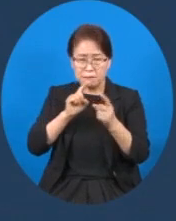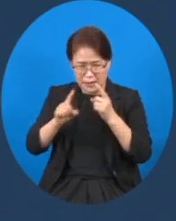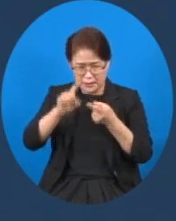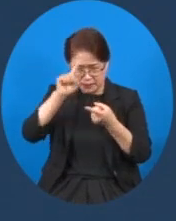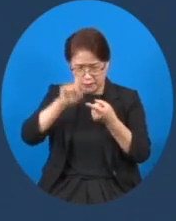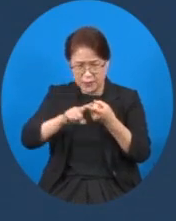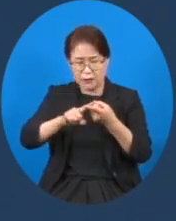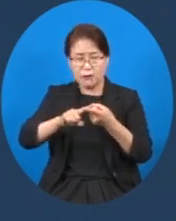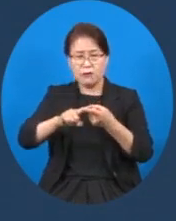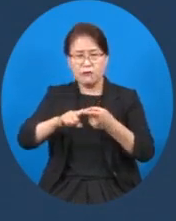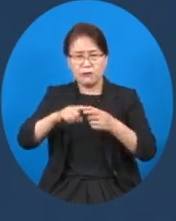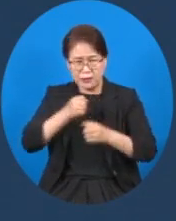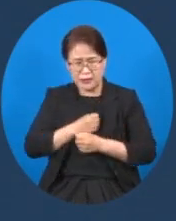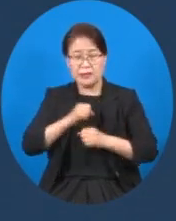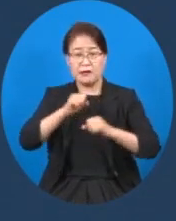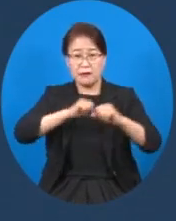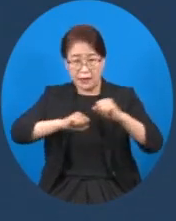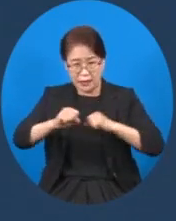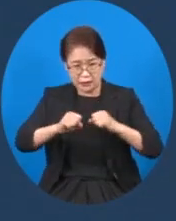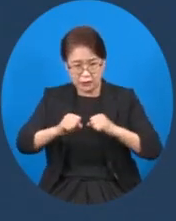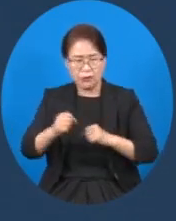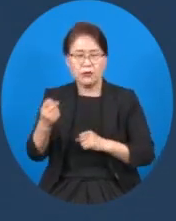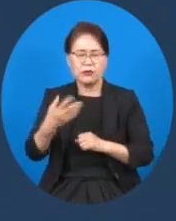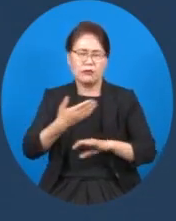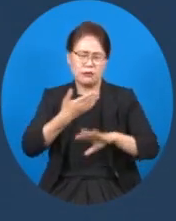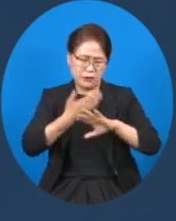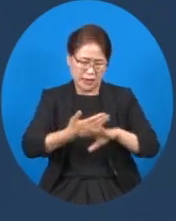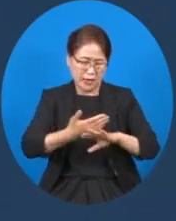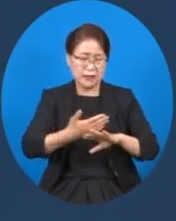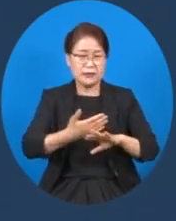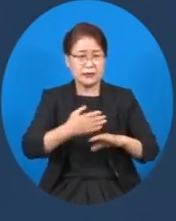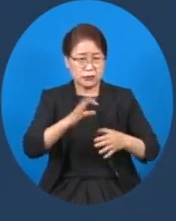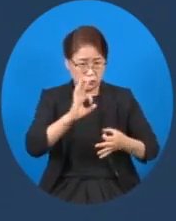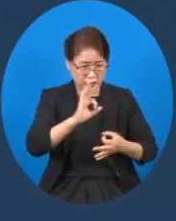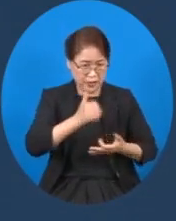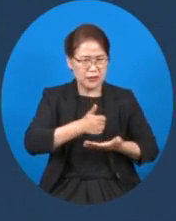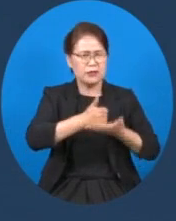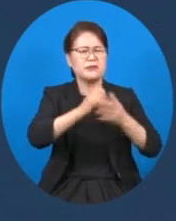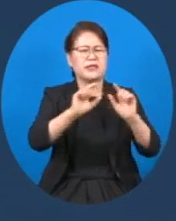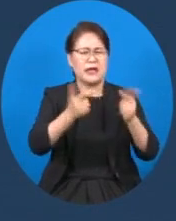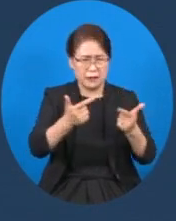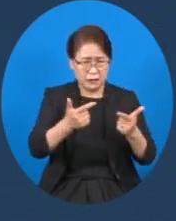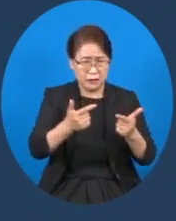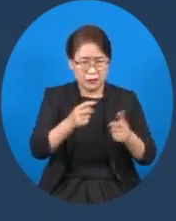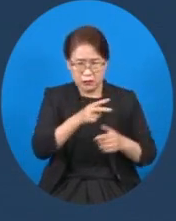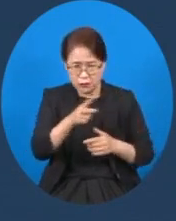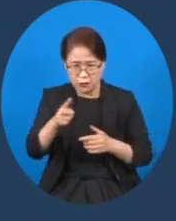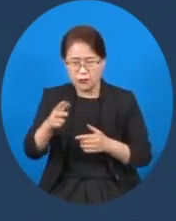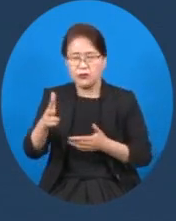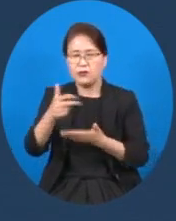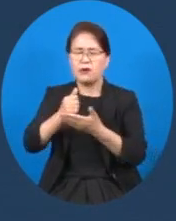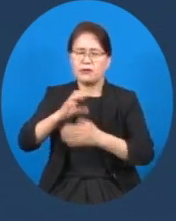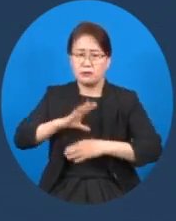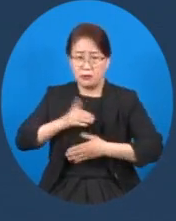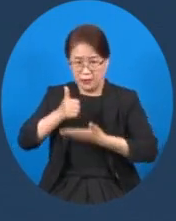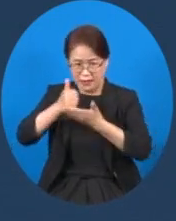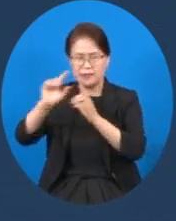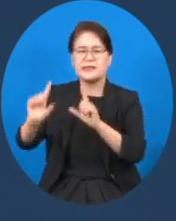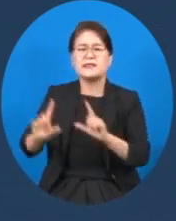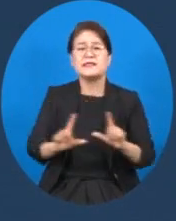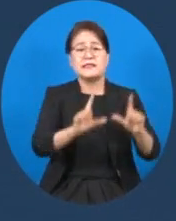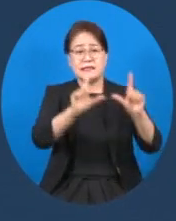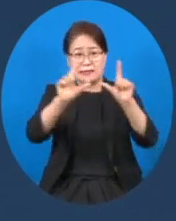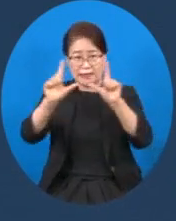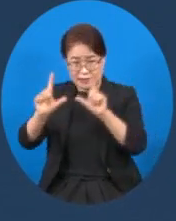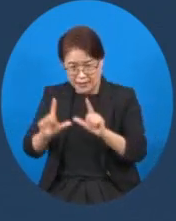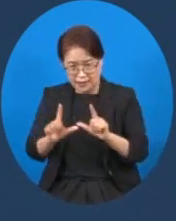것이고, 그리고 다른 신들을 섬기지 않는 것이 곧 뭐예요? 여호와를 경외하는 삶을